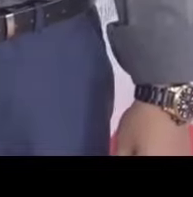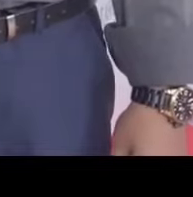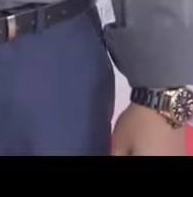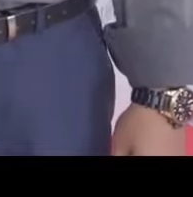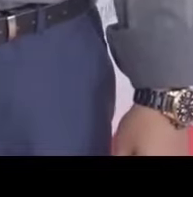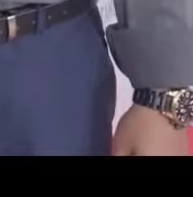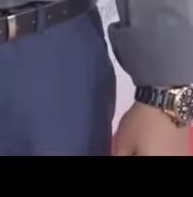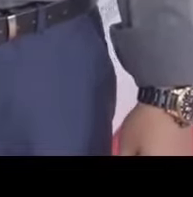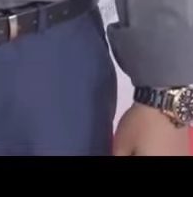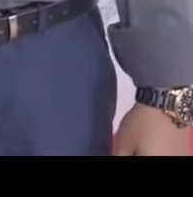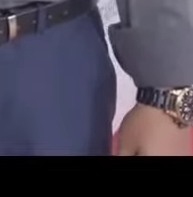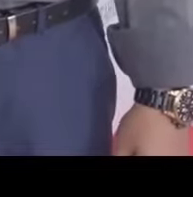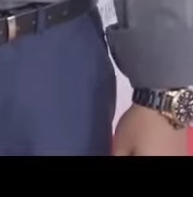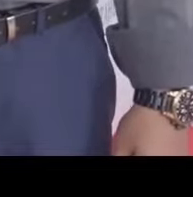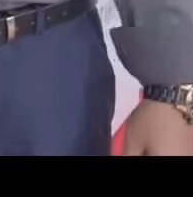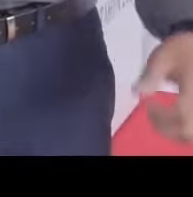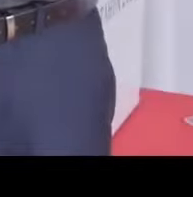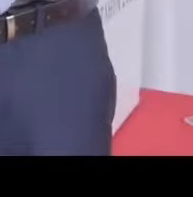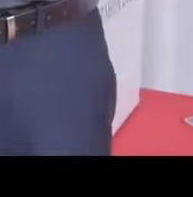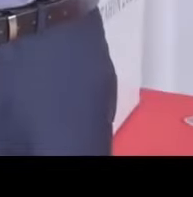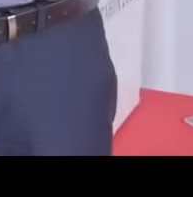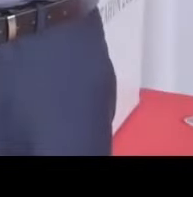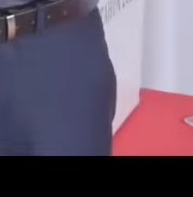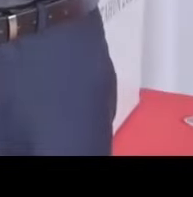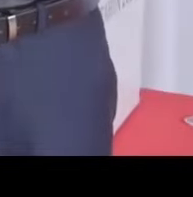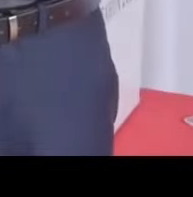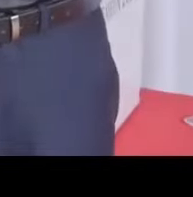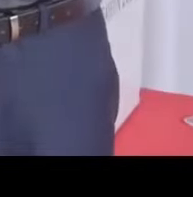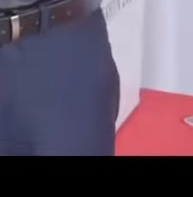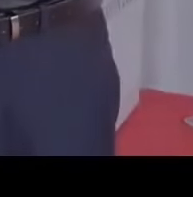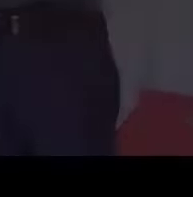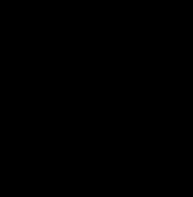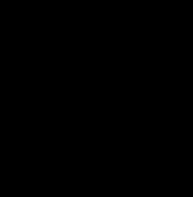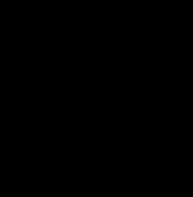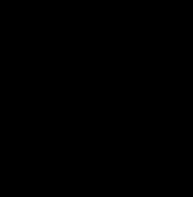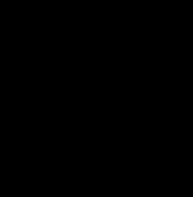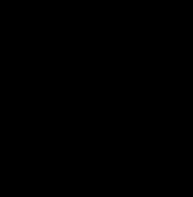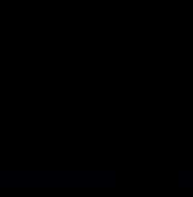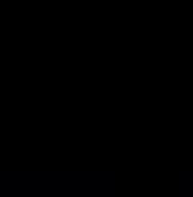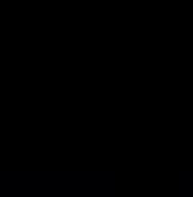semua bersuara untuk masa depan Jawa Barat yang lebih baik.